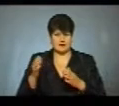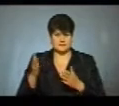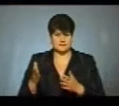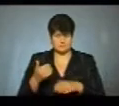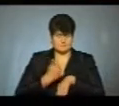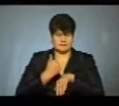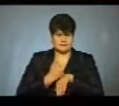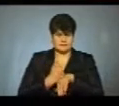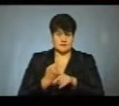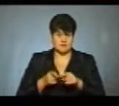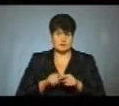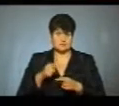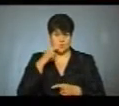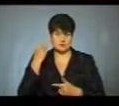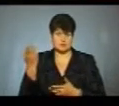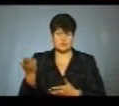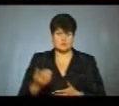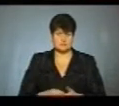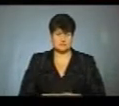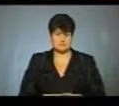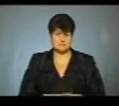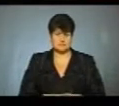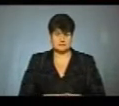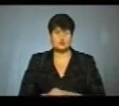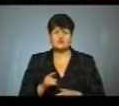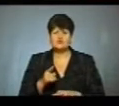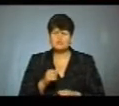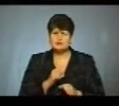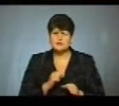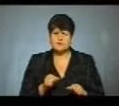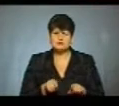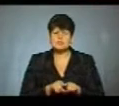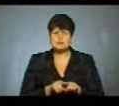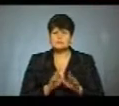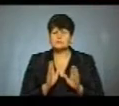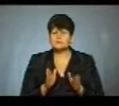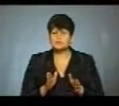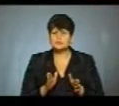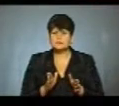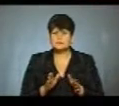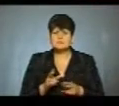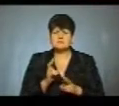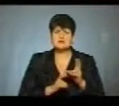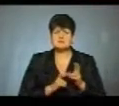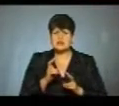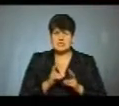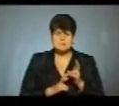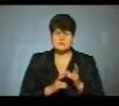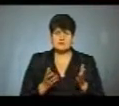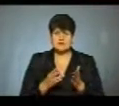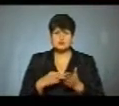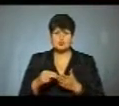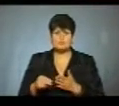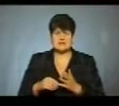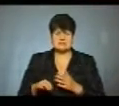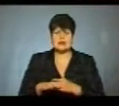це росіяни. Чому не може так само бути з підприємствами, які скуплять